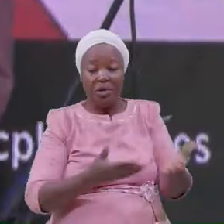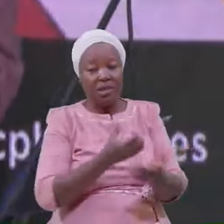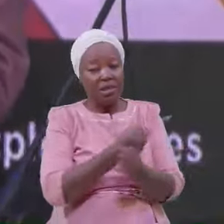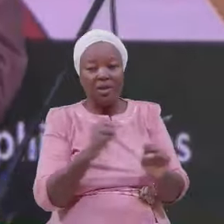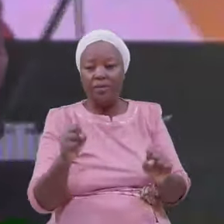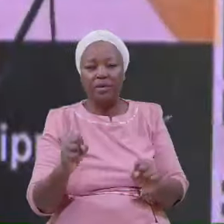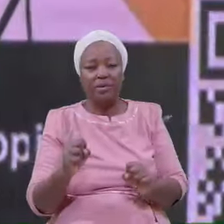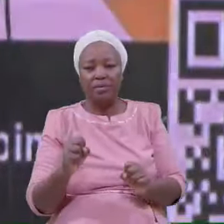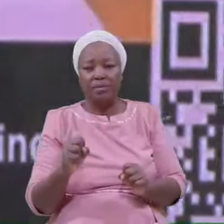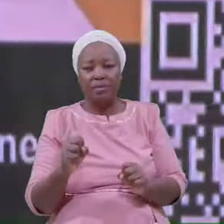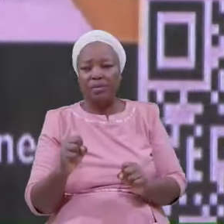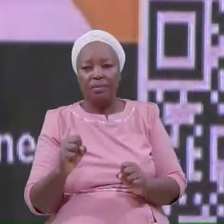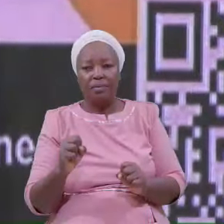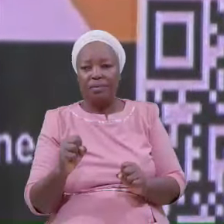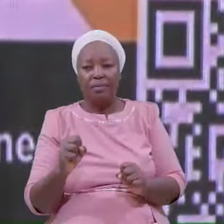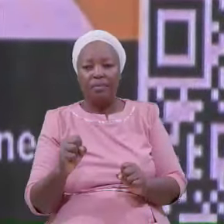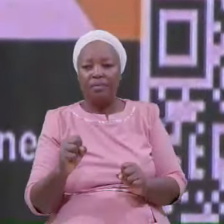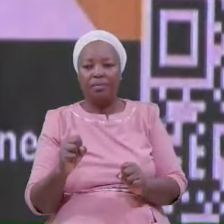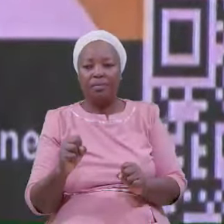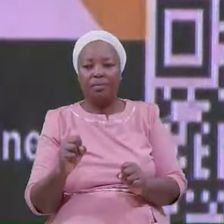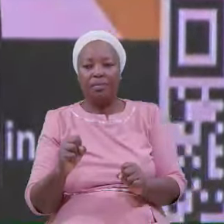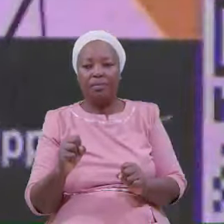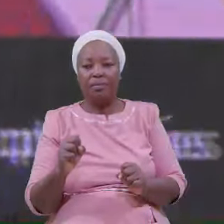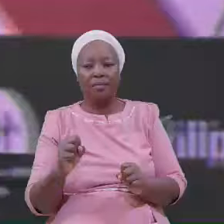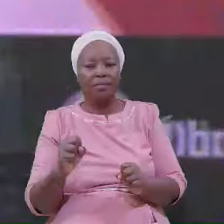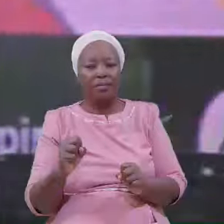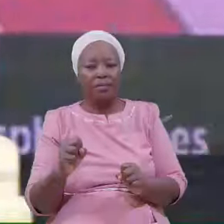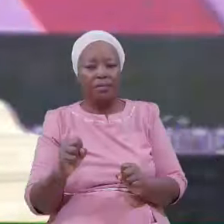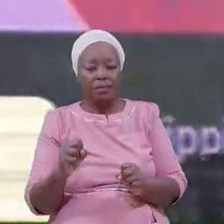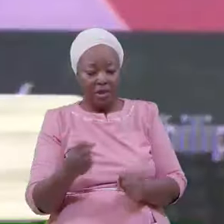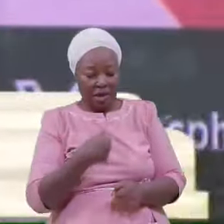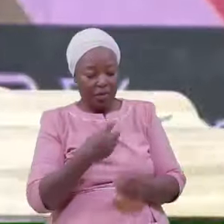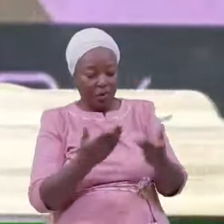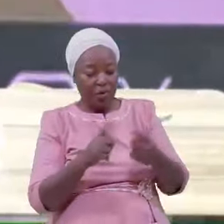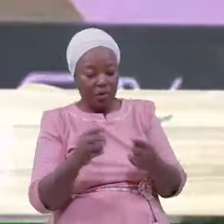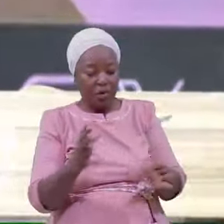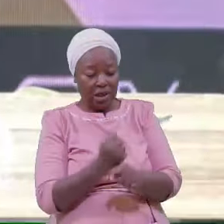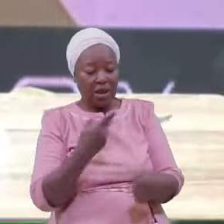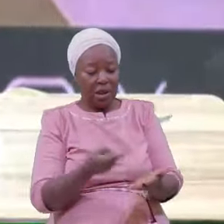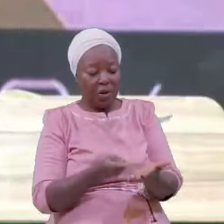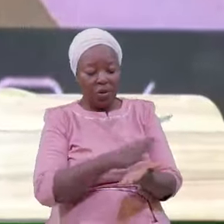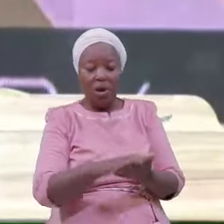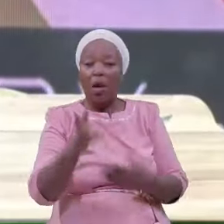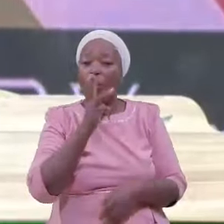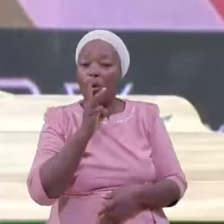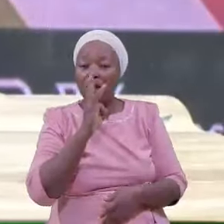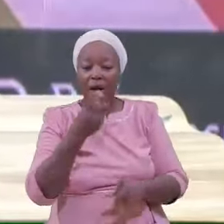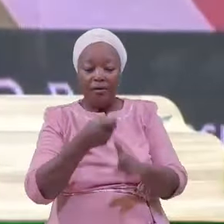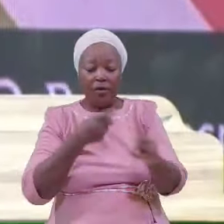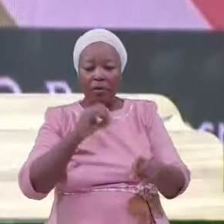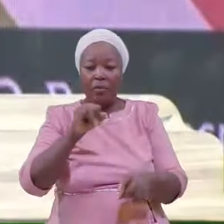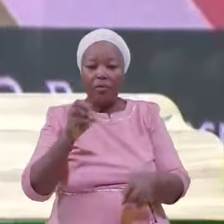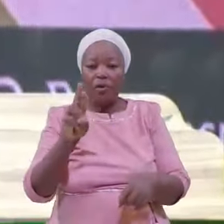maliligtas anuman ang punta mo doon sa bandang. I want to take the holy water from Jordan in